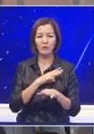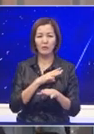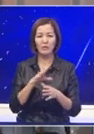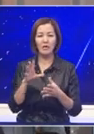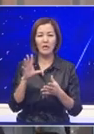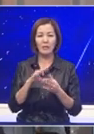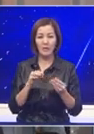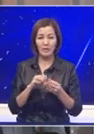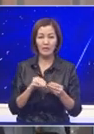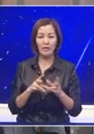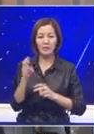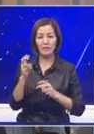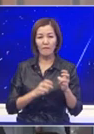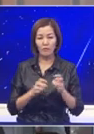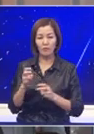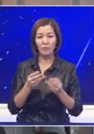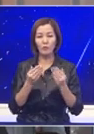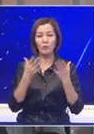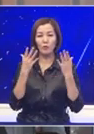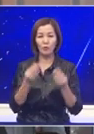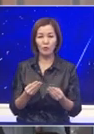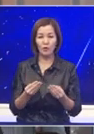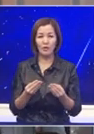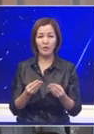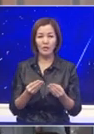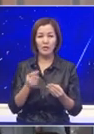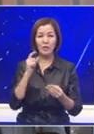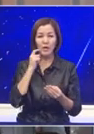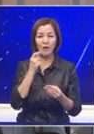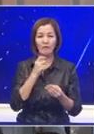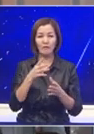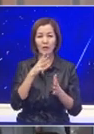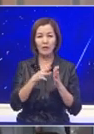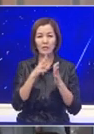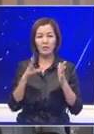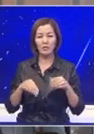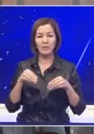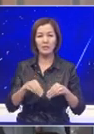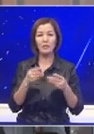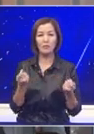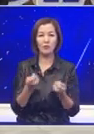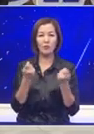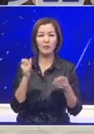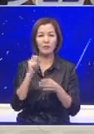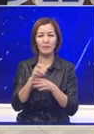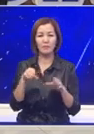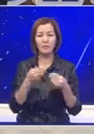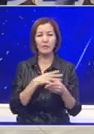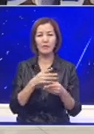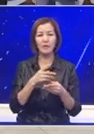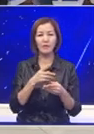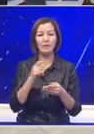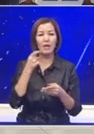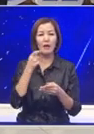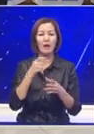бірге заводтың тарапынан бүгінгі таңда сол қант қылшасын себуге керекті тұқымдардың барлығын заявка бердік. Тәтті түбір